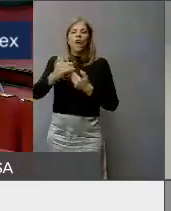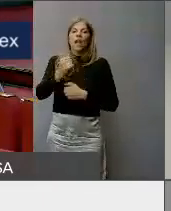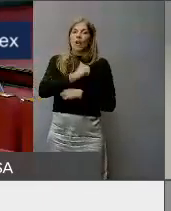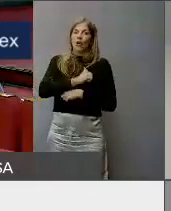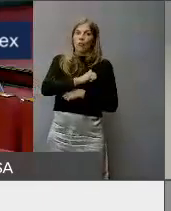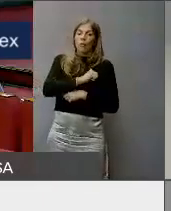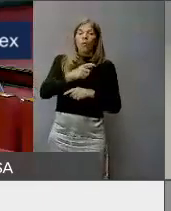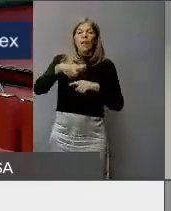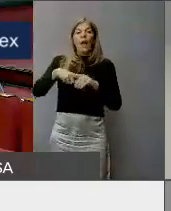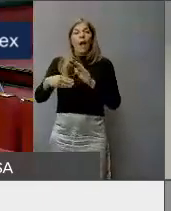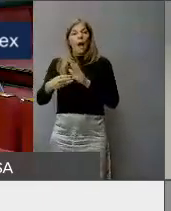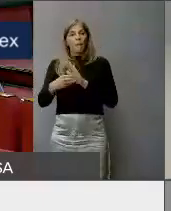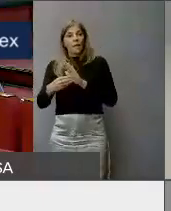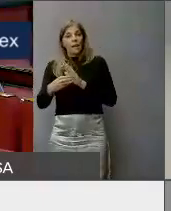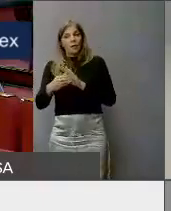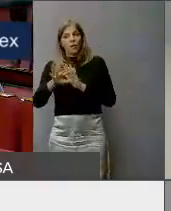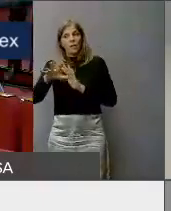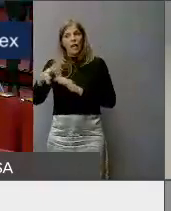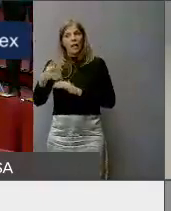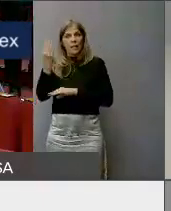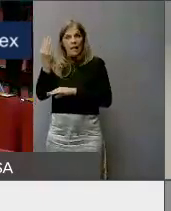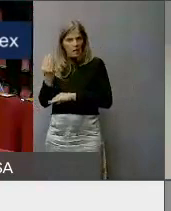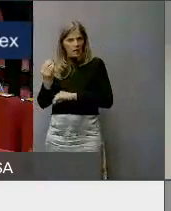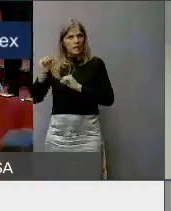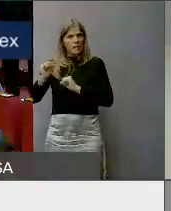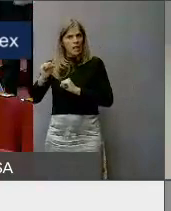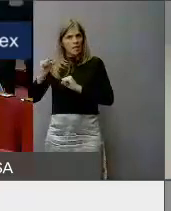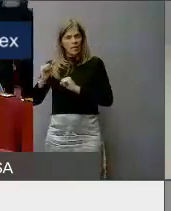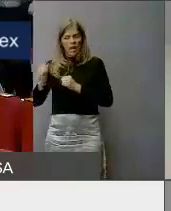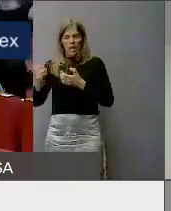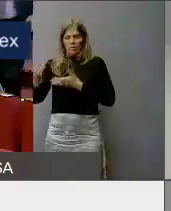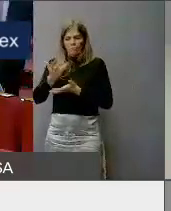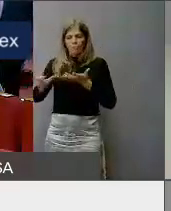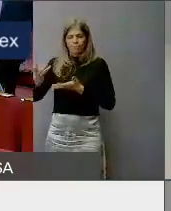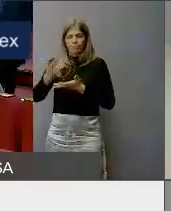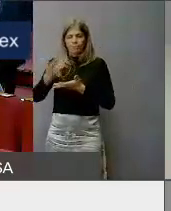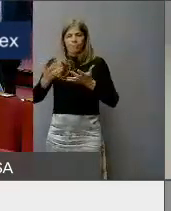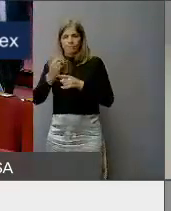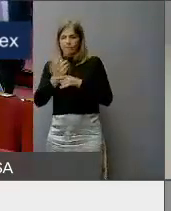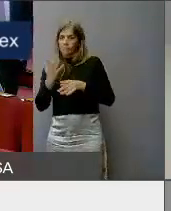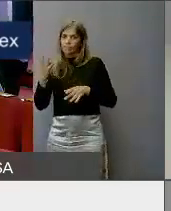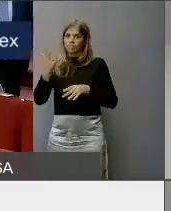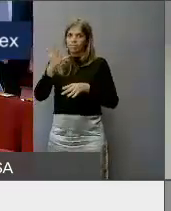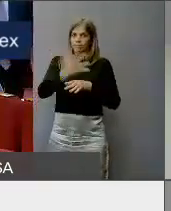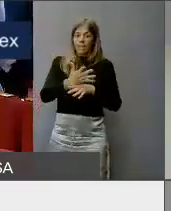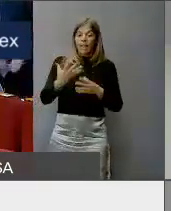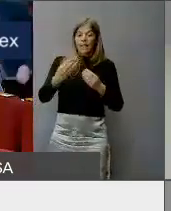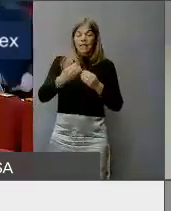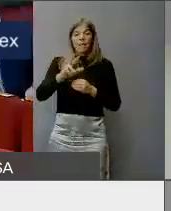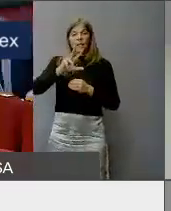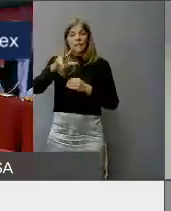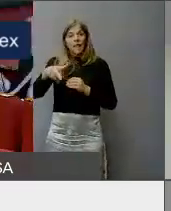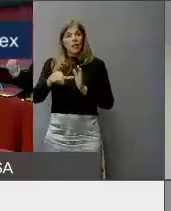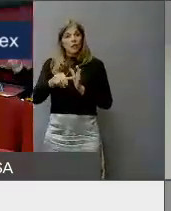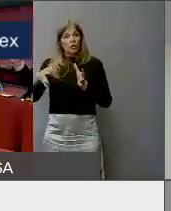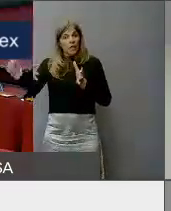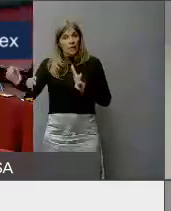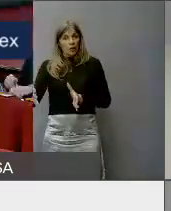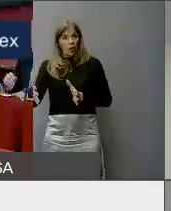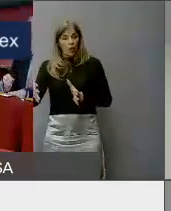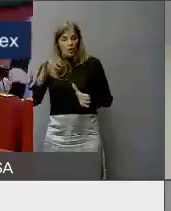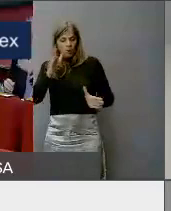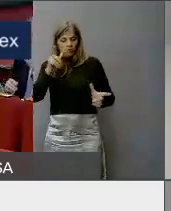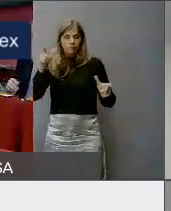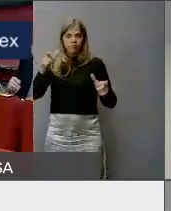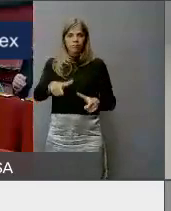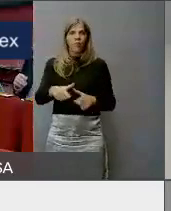insieme degli altri enti anche sanitari andrebbero a fare insieme al terzo settore ea tutte le realtà che si occupano di povertà